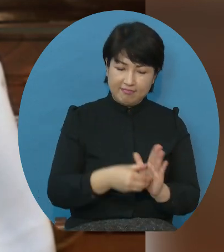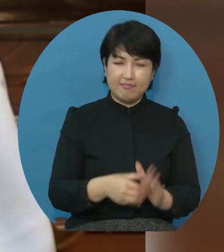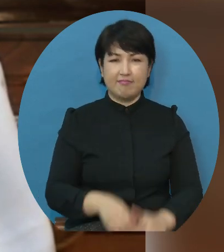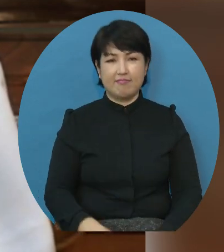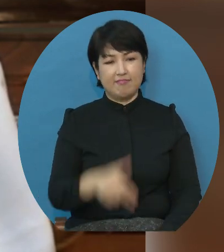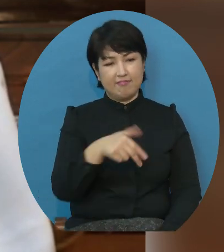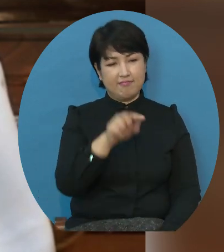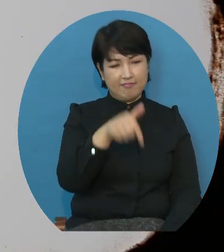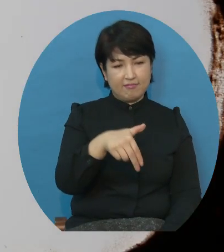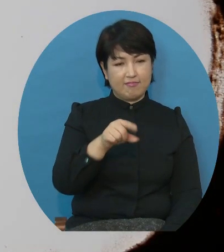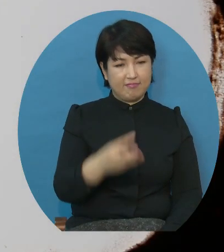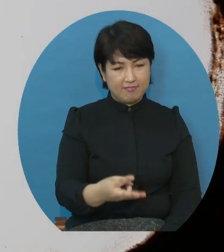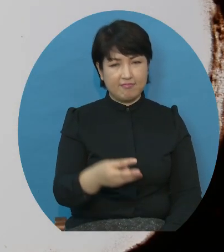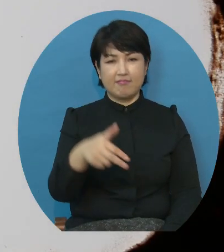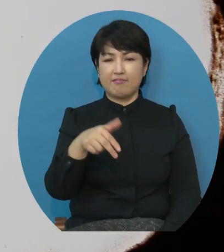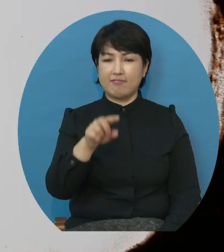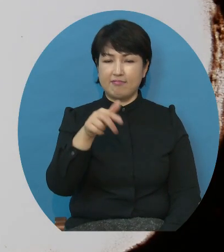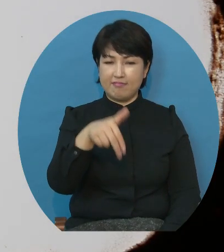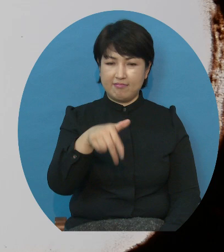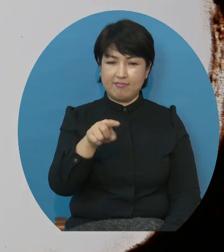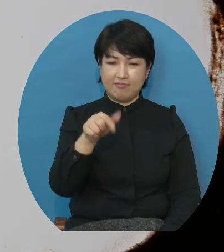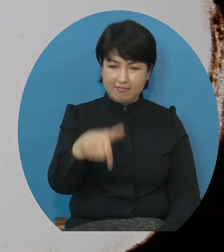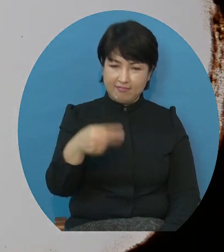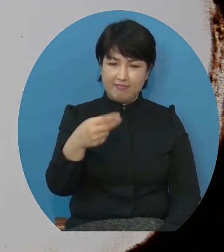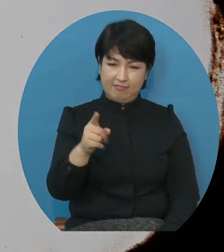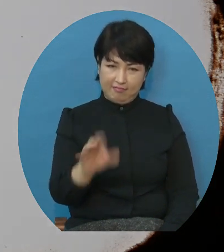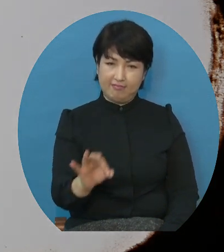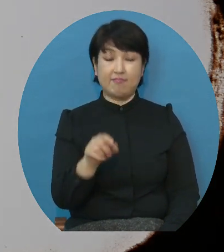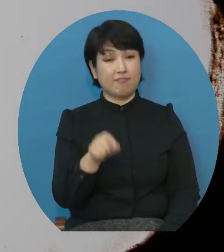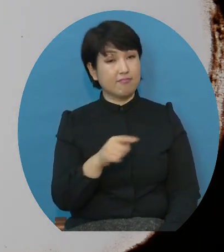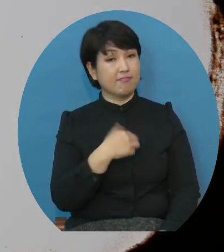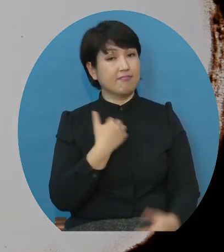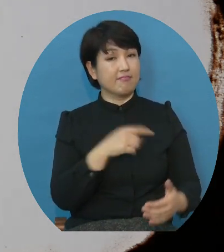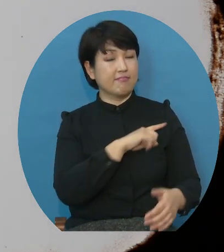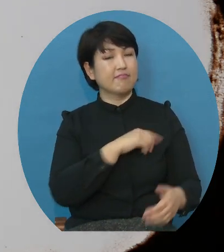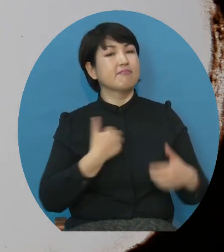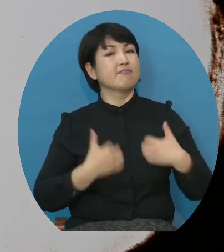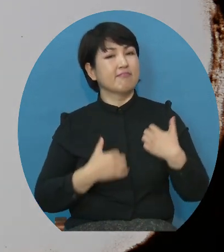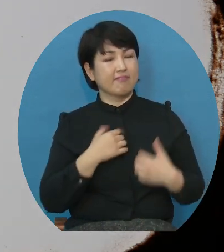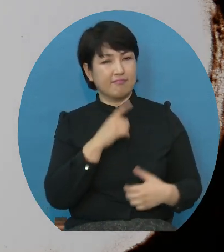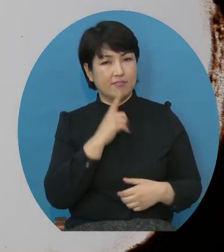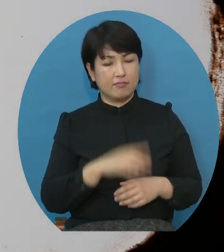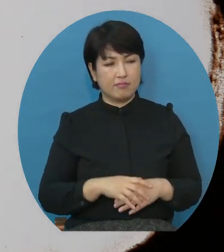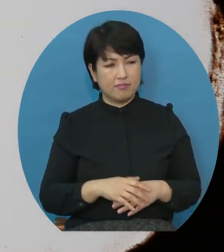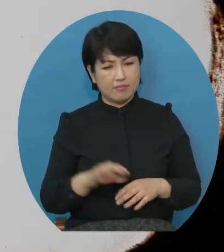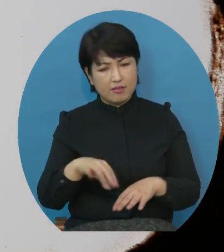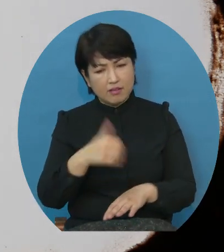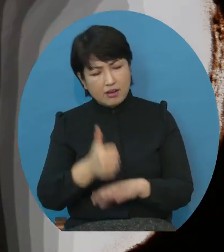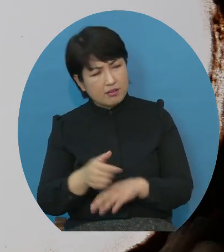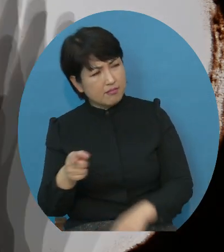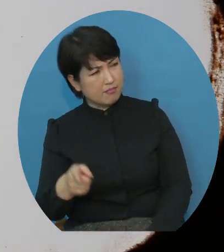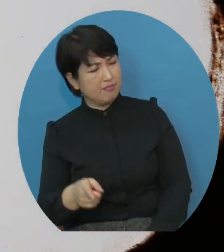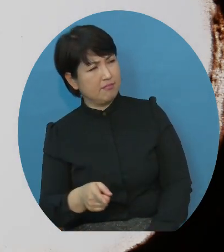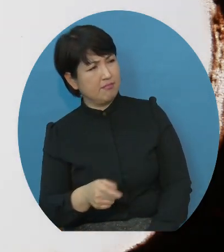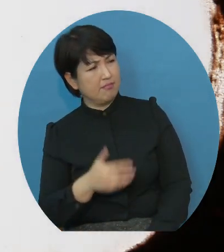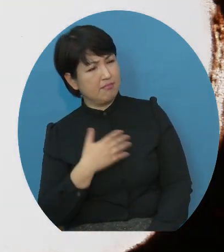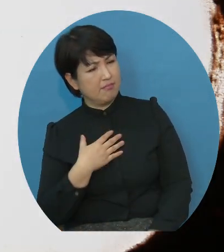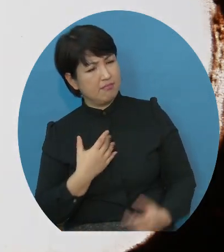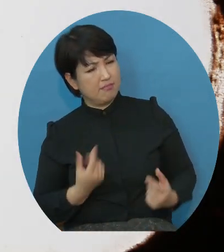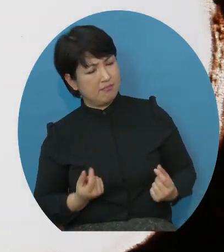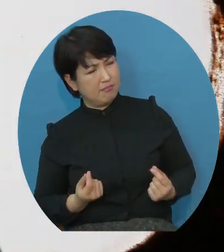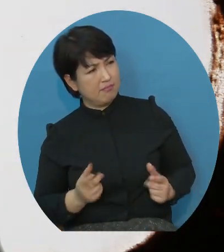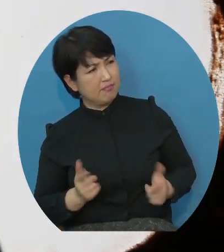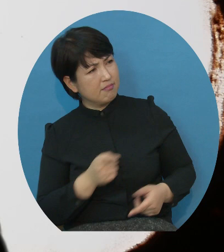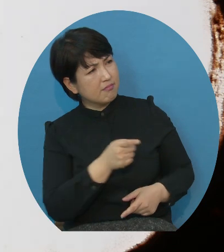적당한것 이게 제일 즐겁다 그러니까 이 왕가리 서로 자기 주장을 하다가 이